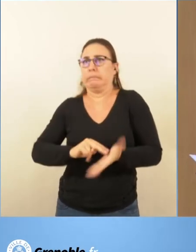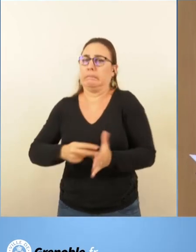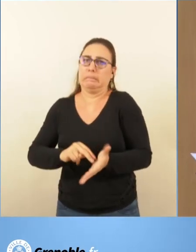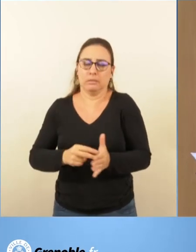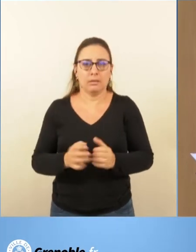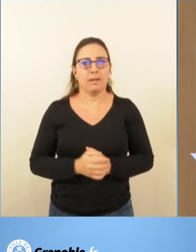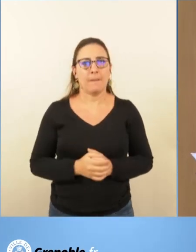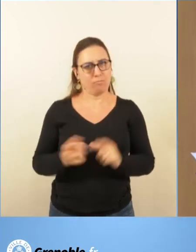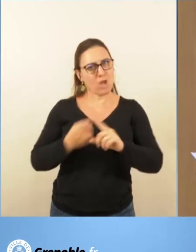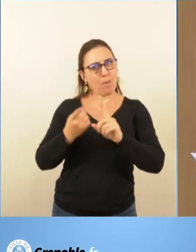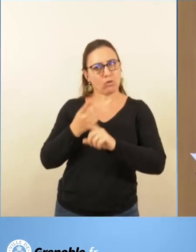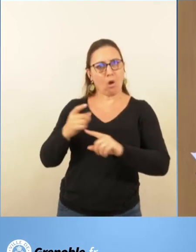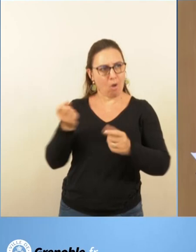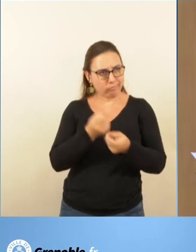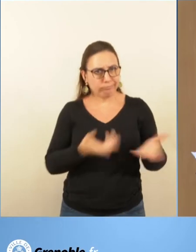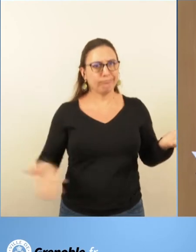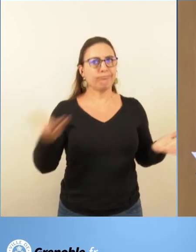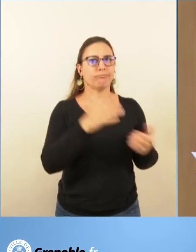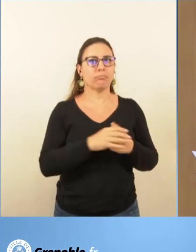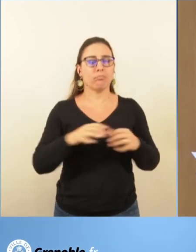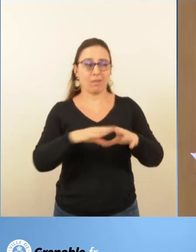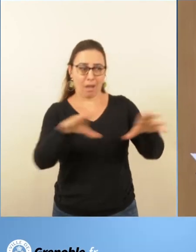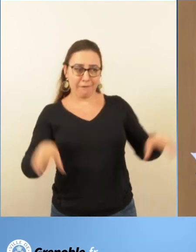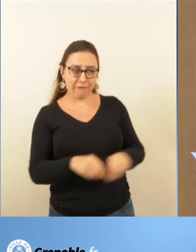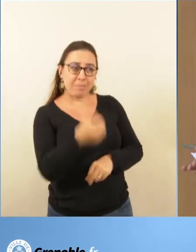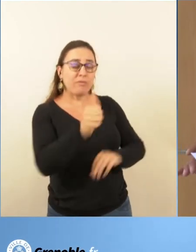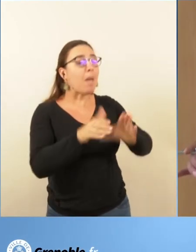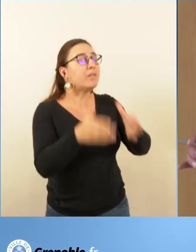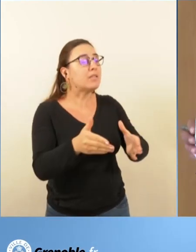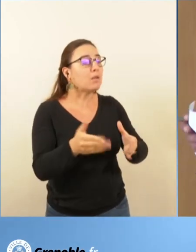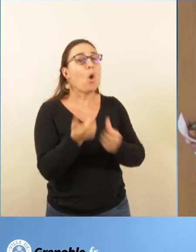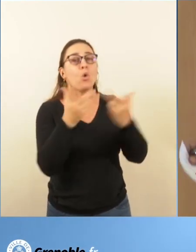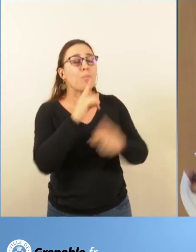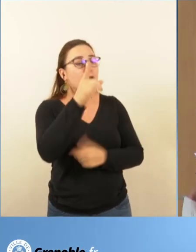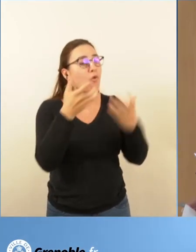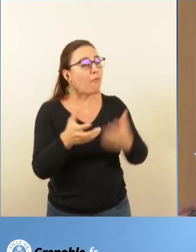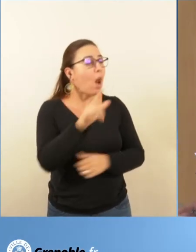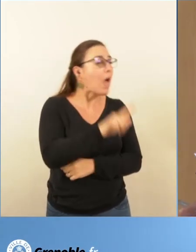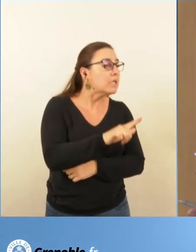demandé aux familles de déterminer le nombre de jours d'accueil de leur enfant